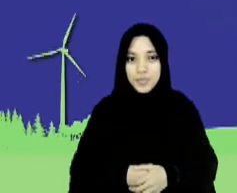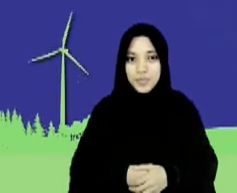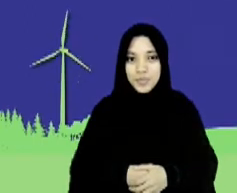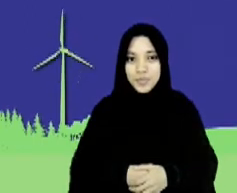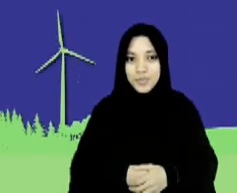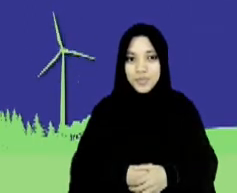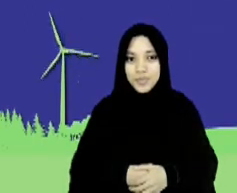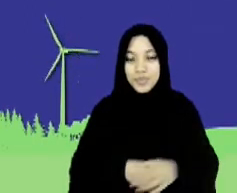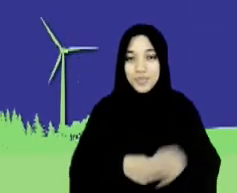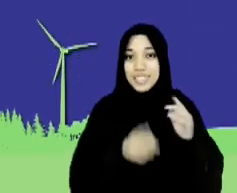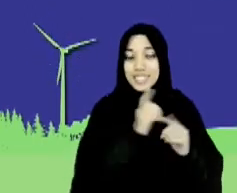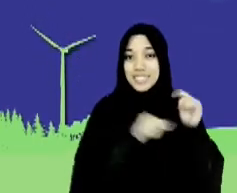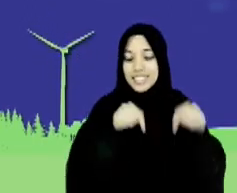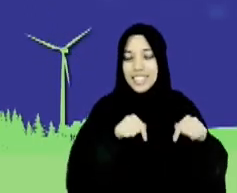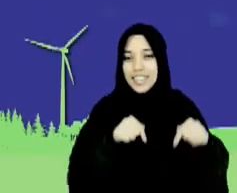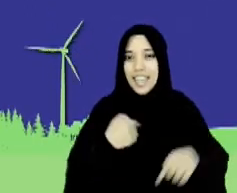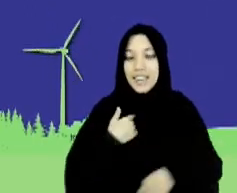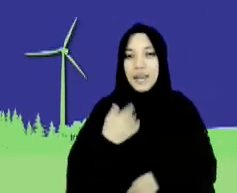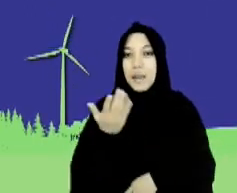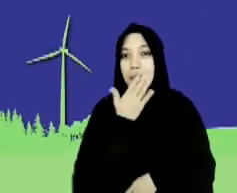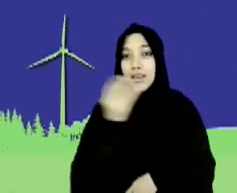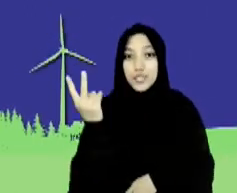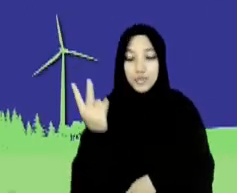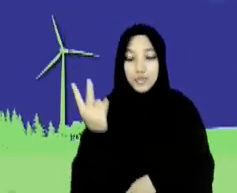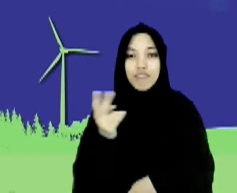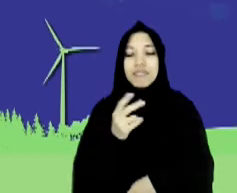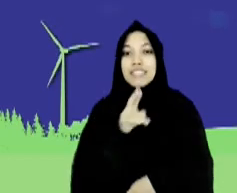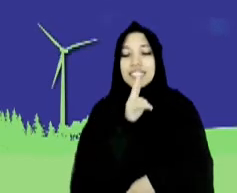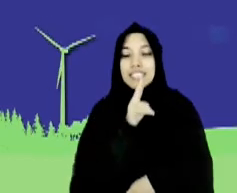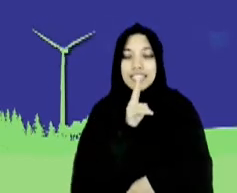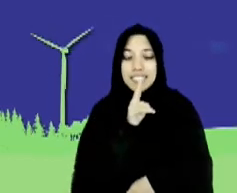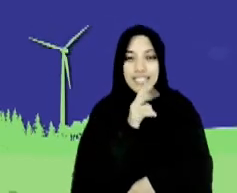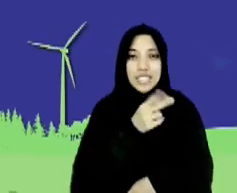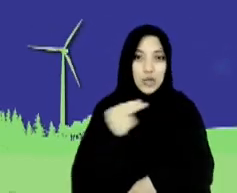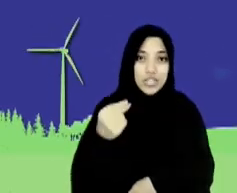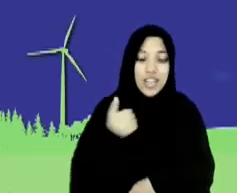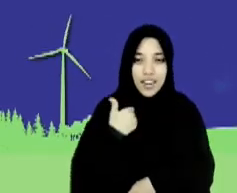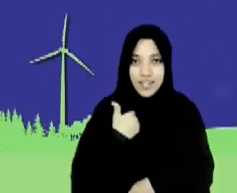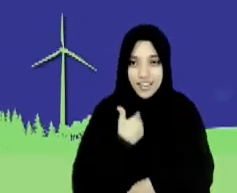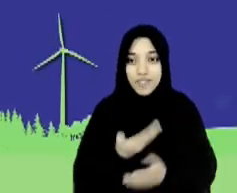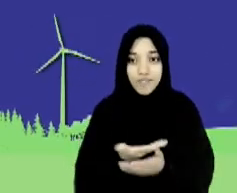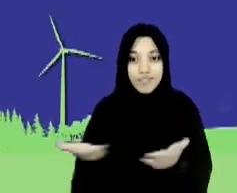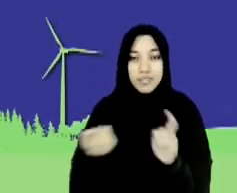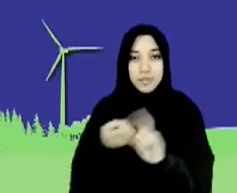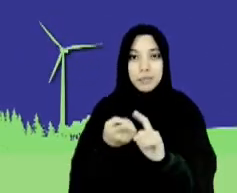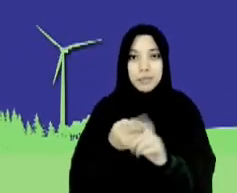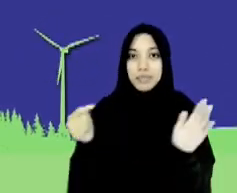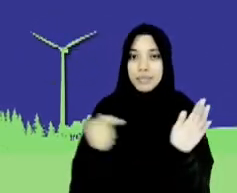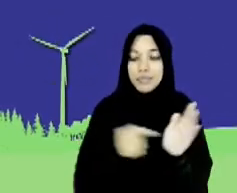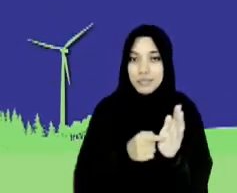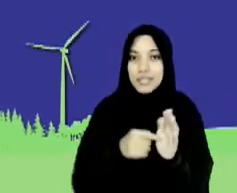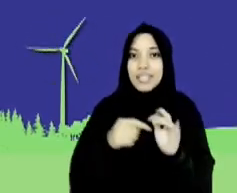diskusi ini tersedia dalam dua bahasa yaitu English dan bahasa Indonesia jadi eh silakan klik fitur